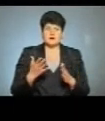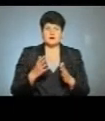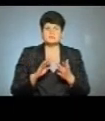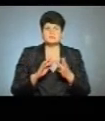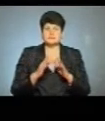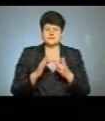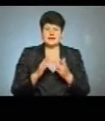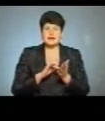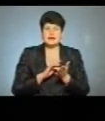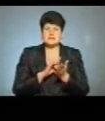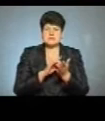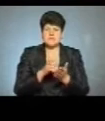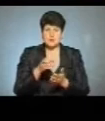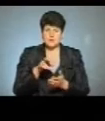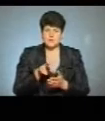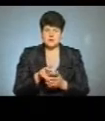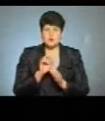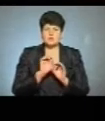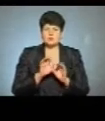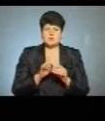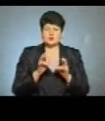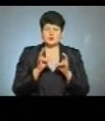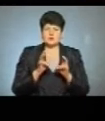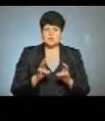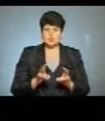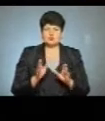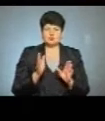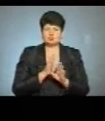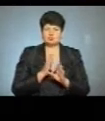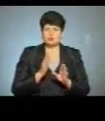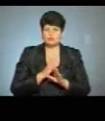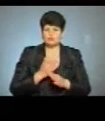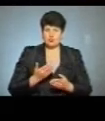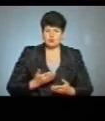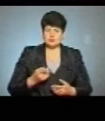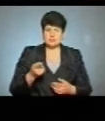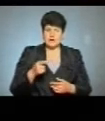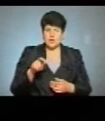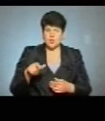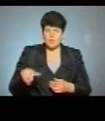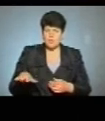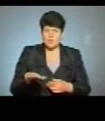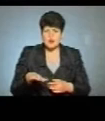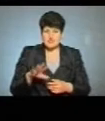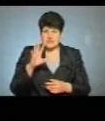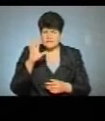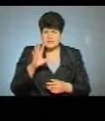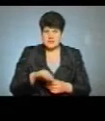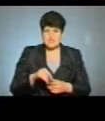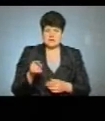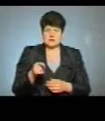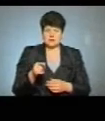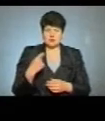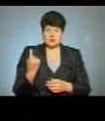замирення несуть» розповідає про трагічну долю Тернополя, тернополян і взагалі Тернопільщини